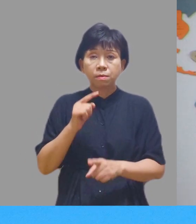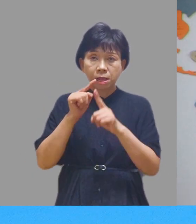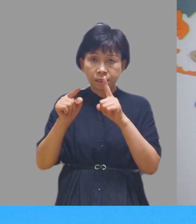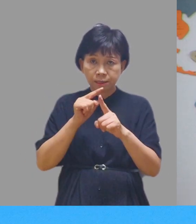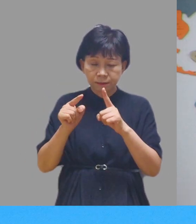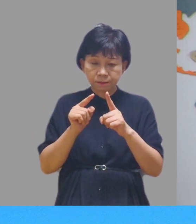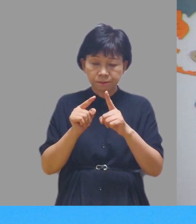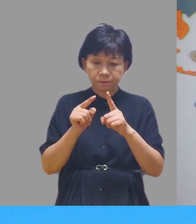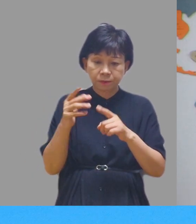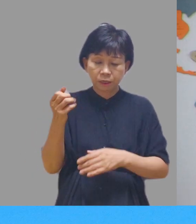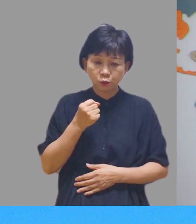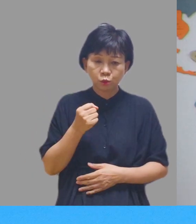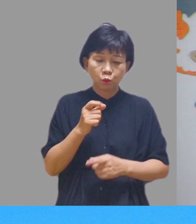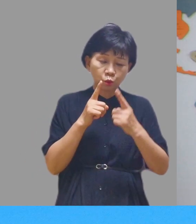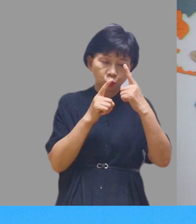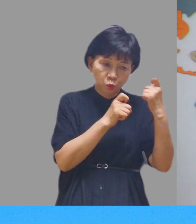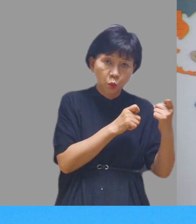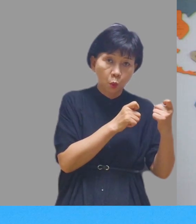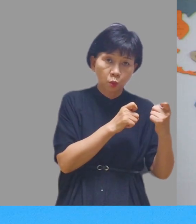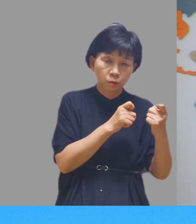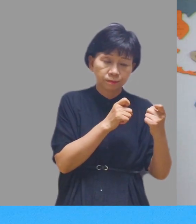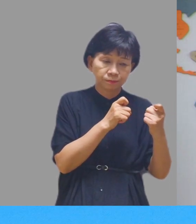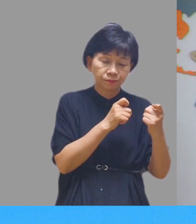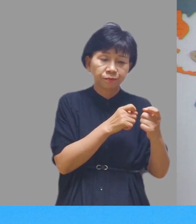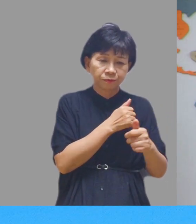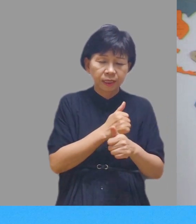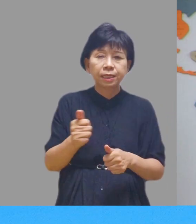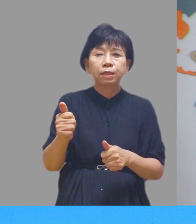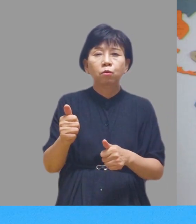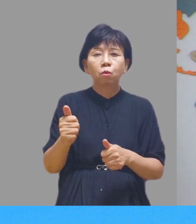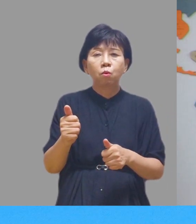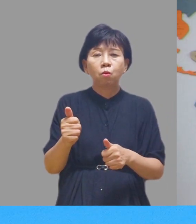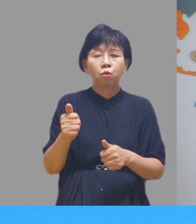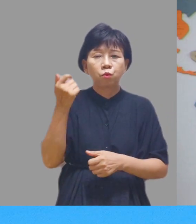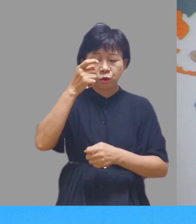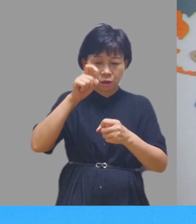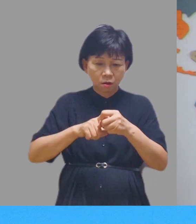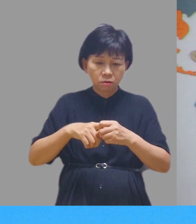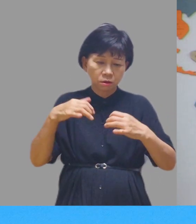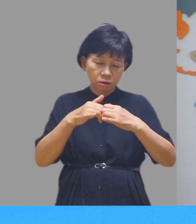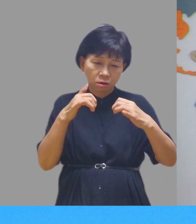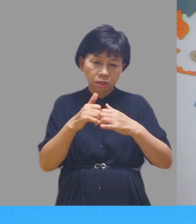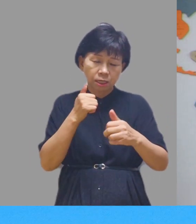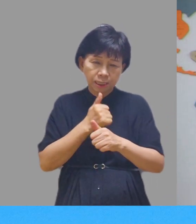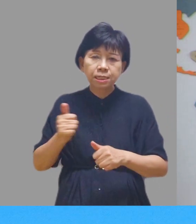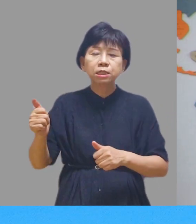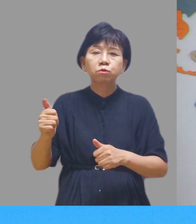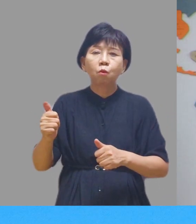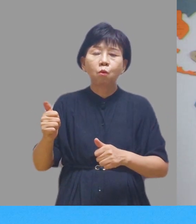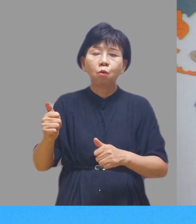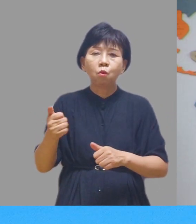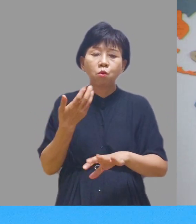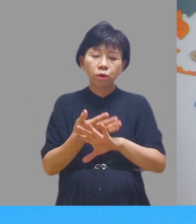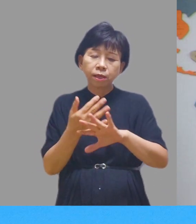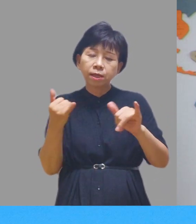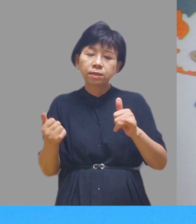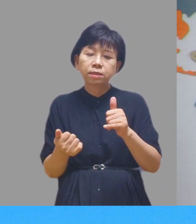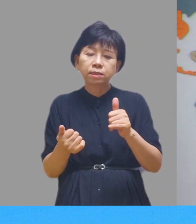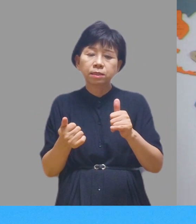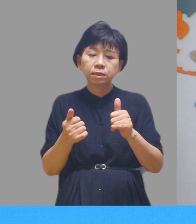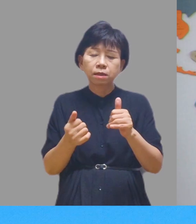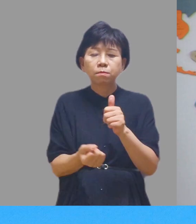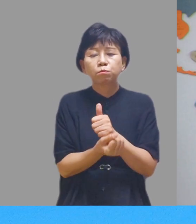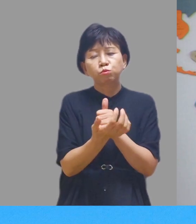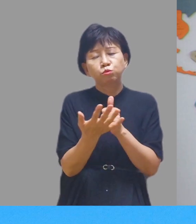말씀으로 유혹을 분별하고 영적 싸움에서 승리하며 다른 성도들에게 그 힘을 흘려보내는